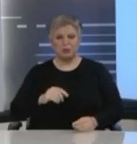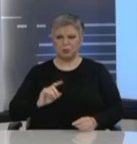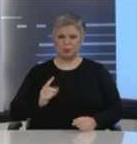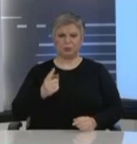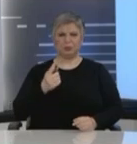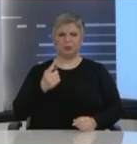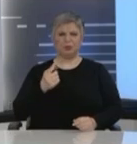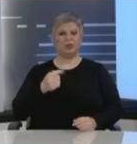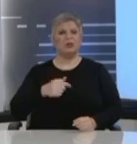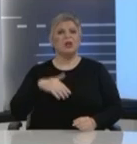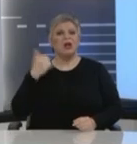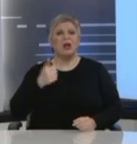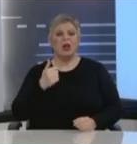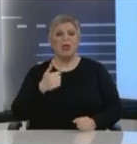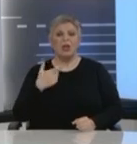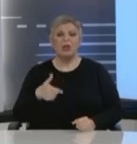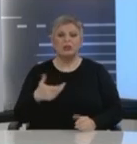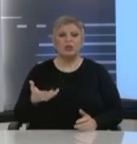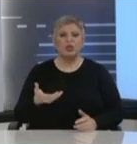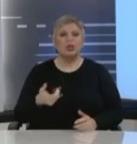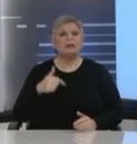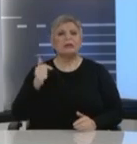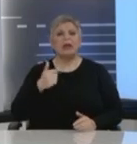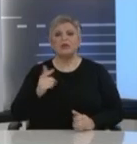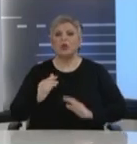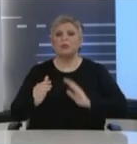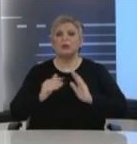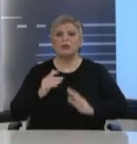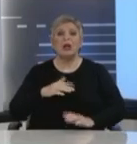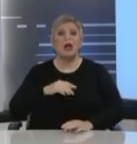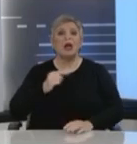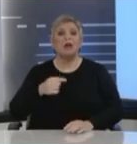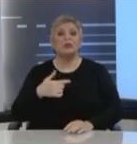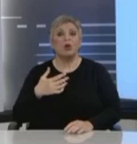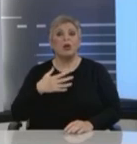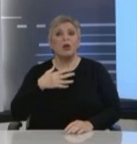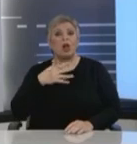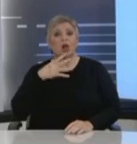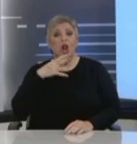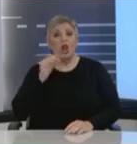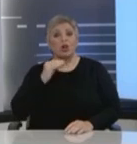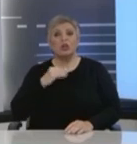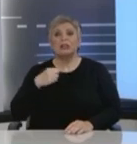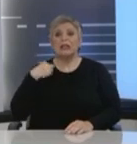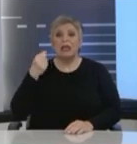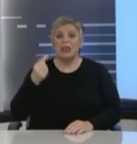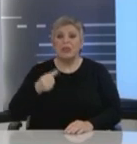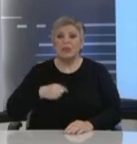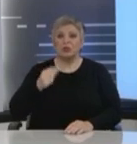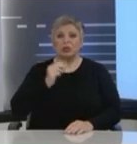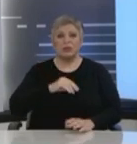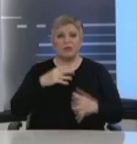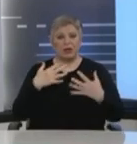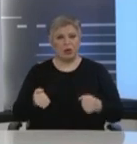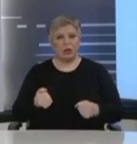αναβαθμίστηκαν σε προστατευόμενους μάρτυρες δημοσίου συμφέροντος μόνο αφότου ξεσηκώθηκε η κατακραυγή και ως